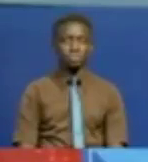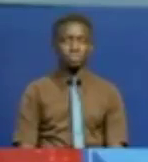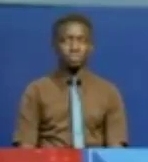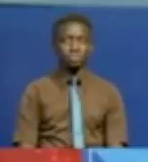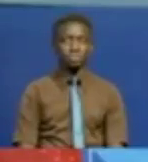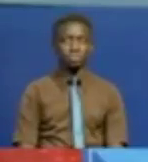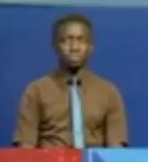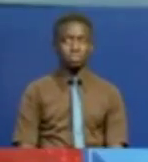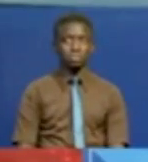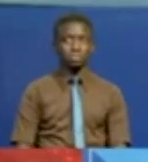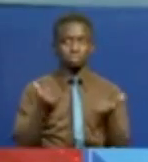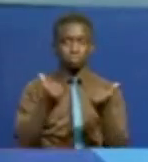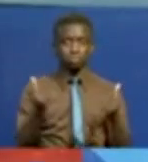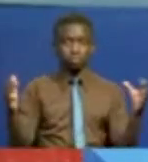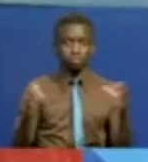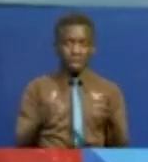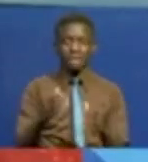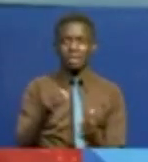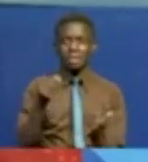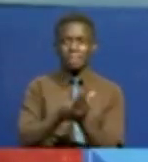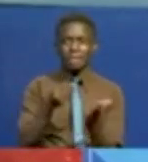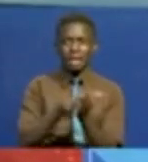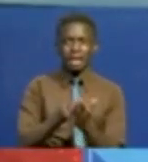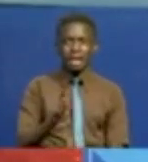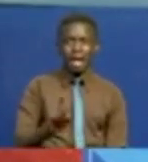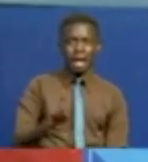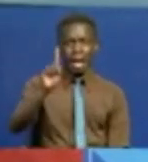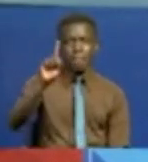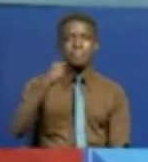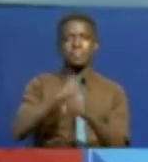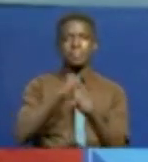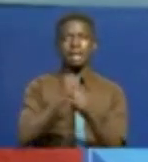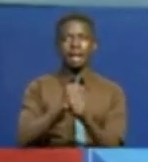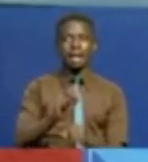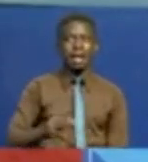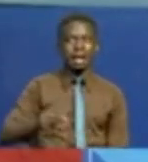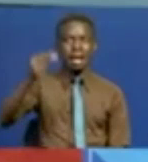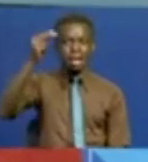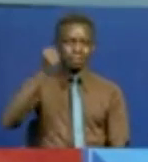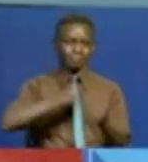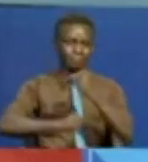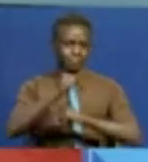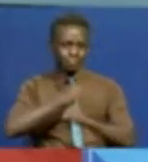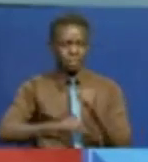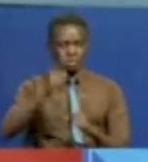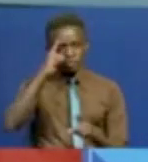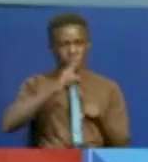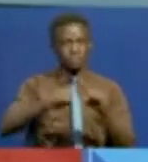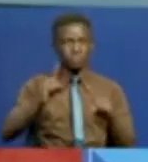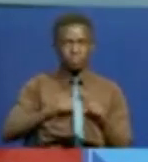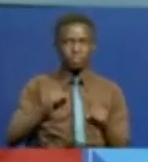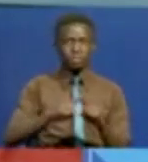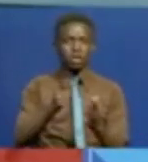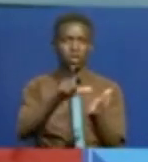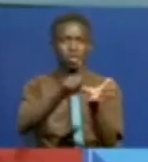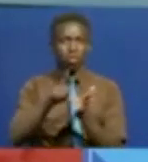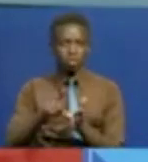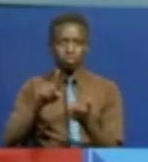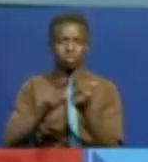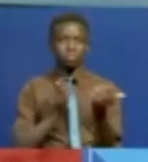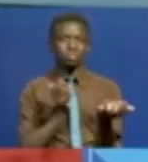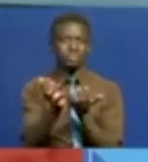Kiwango cha juu cha mfumko wa bei kimesababisha ongezeko la gharama ya utekelezaji shughuli miongoni mwa taasisi za utoaji mikopo kwa